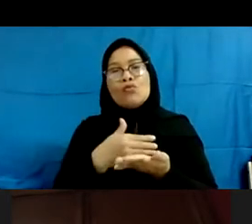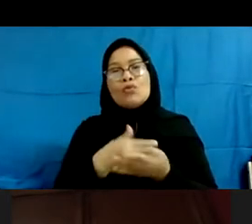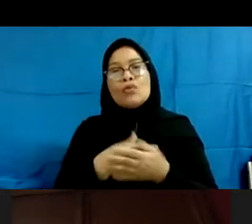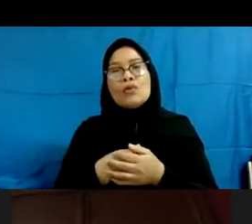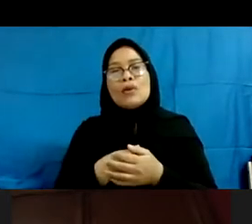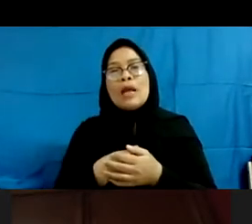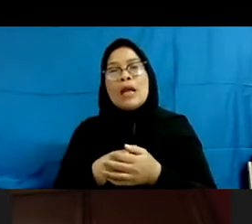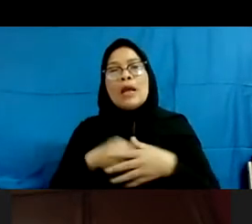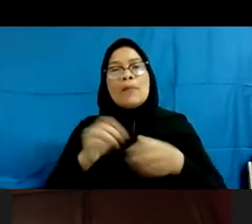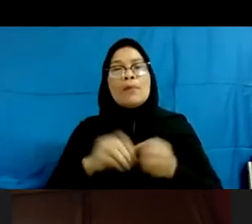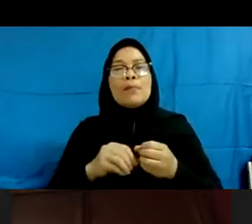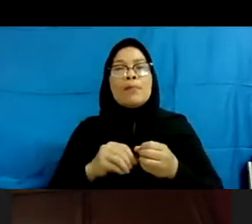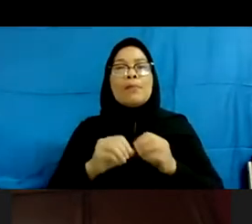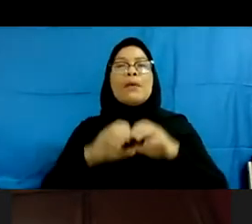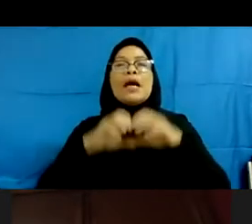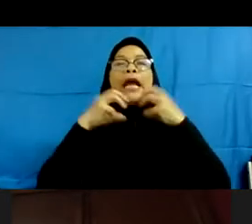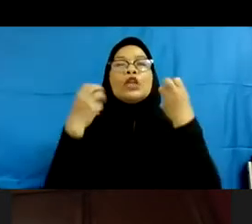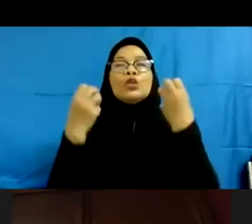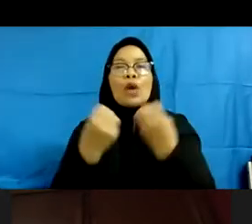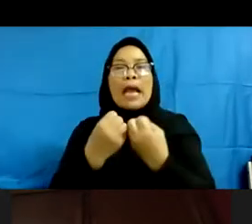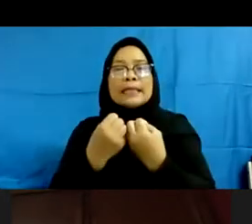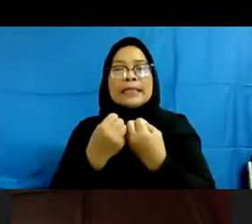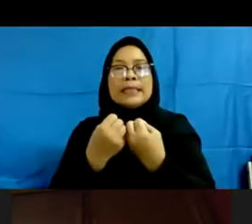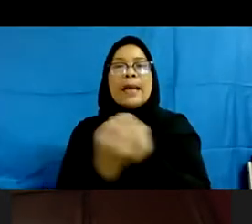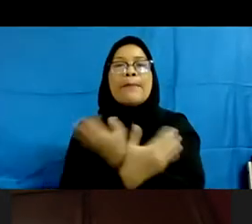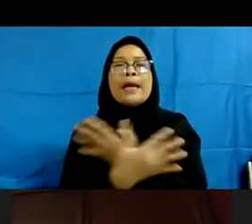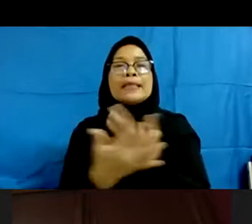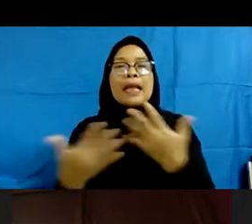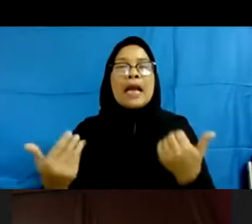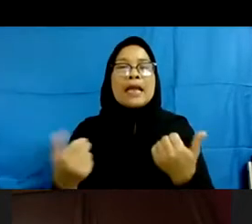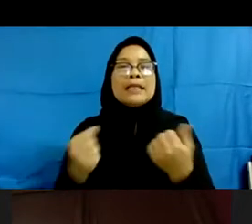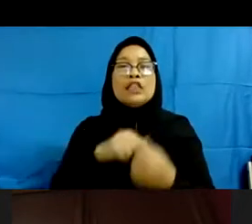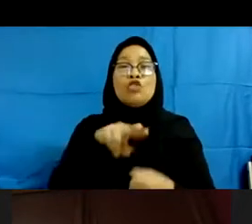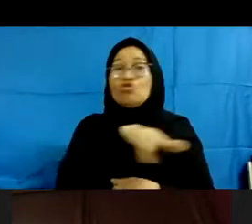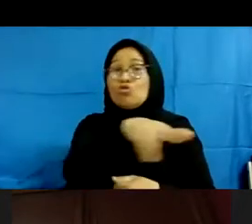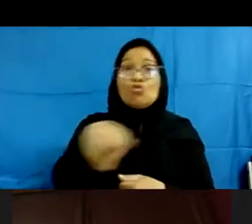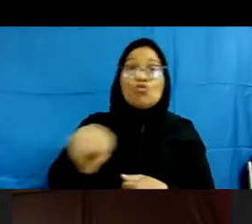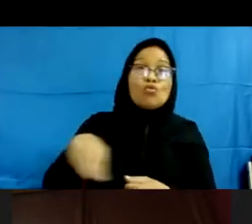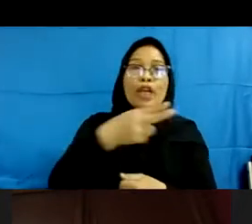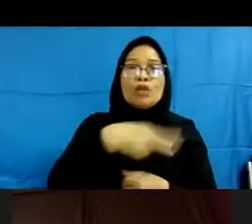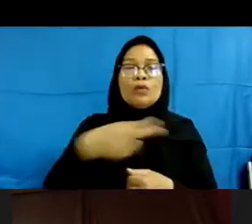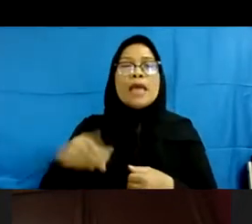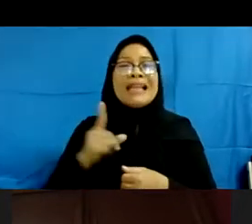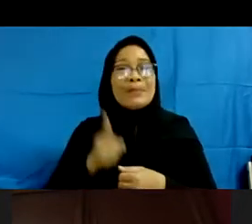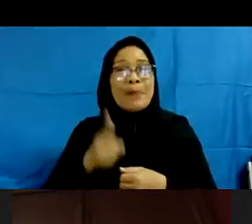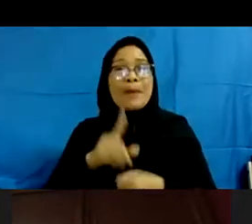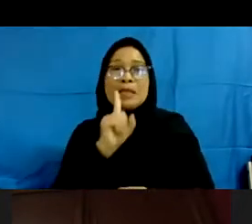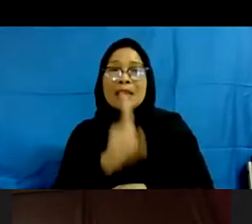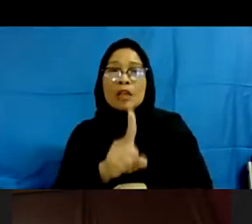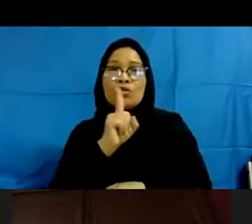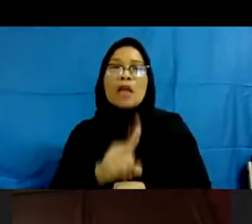mengedukasi masyarakat yang ada di jangkauannya kalau BLB ini seluruh Indonesia, karena satu-satunya yang ada di Indonesia ya. Nah